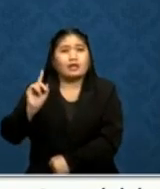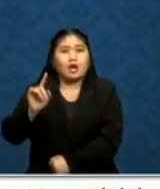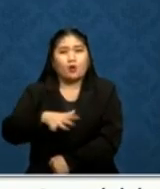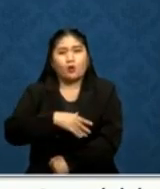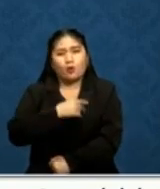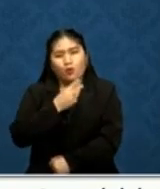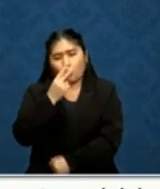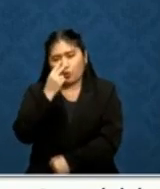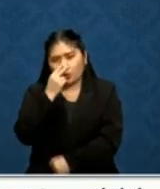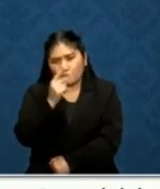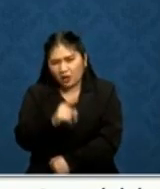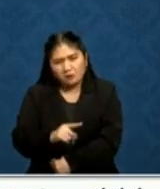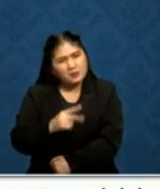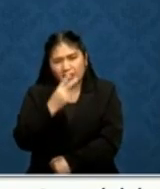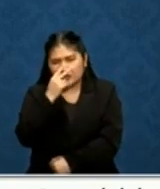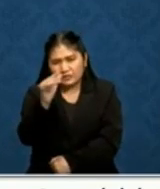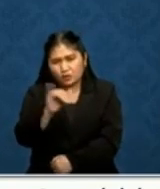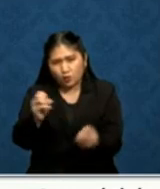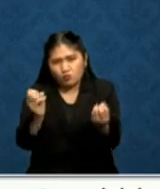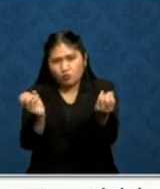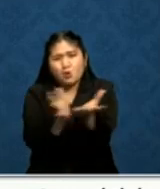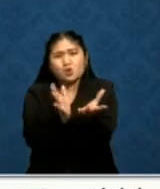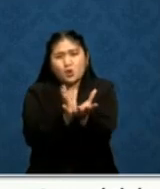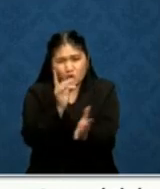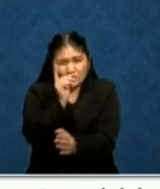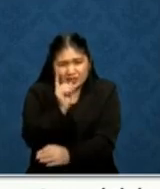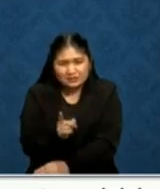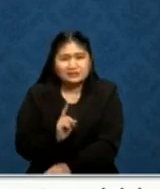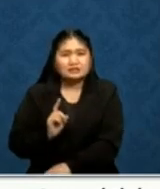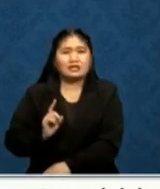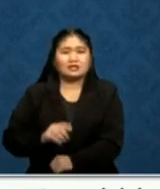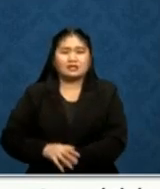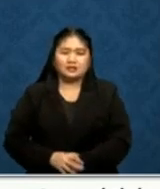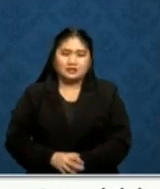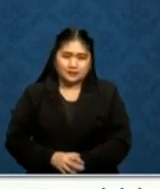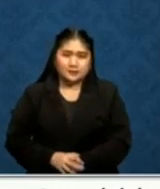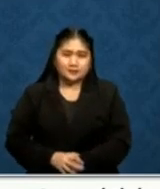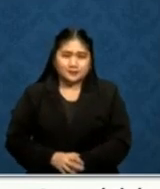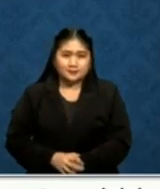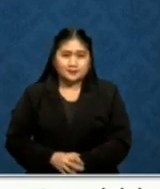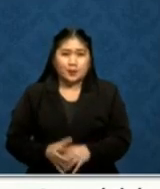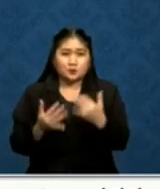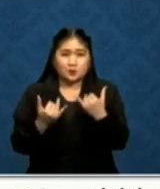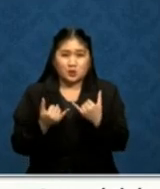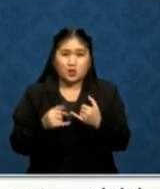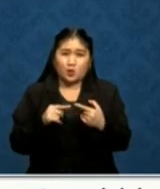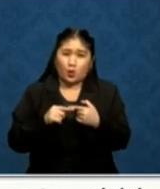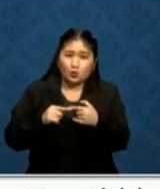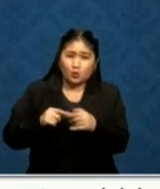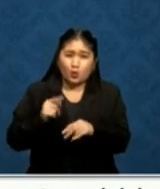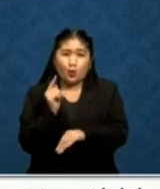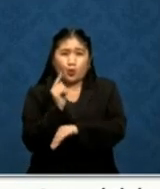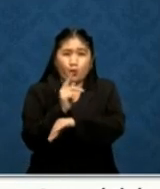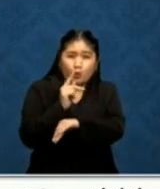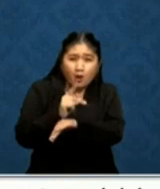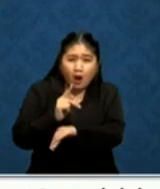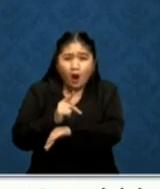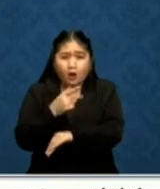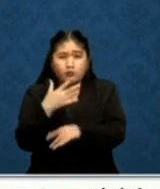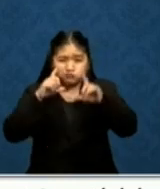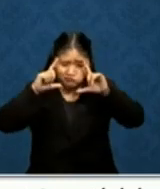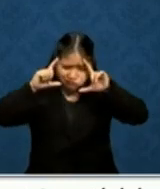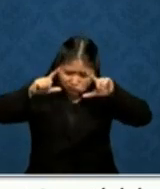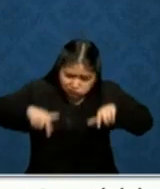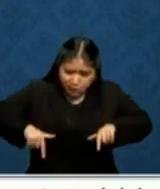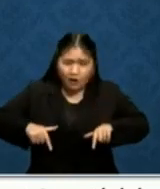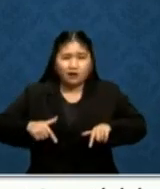าพของผลกระทบที่เกิดขึ้นจากการคุกคามทางเพศได้จริงจังท่านประธานคะ การคุกคามทางเพศออนไลน์เนี่ยมันส่งผลเสียหายต่อผู้ถูกก